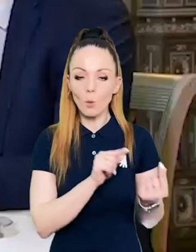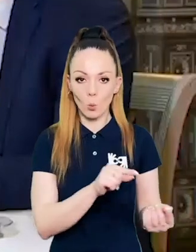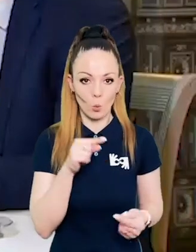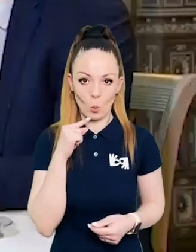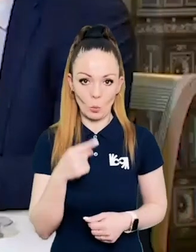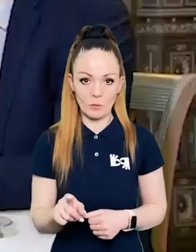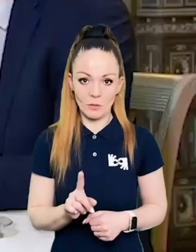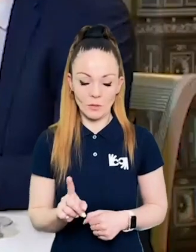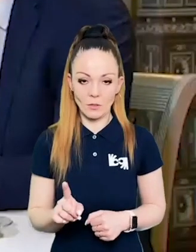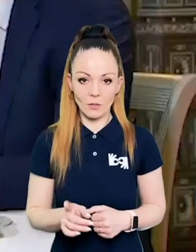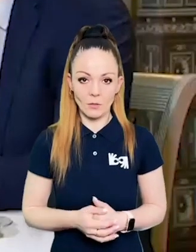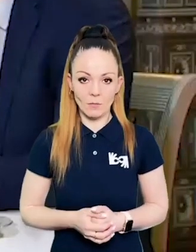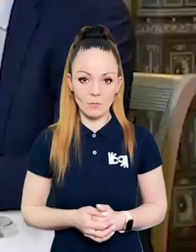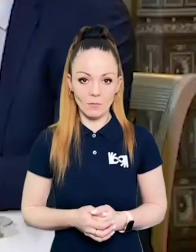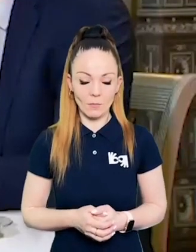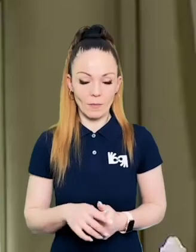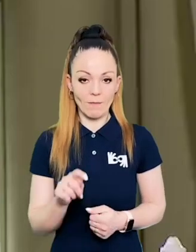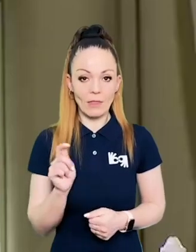не проти Росії.